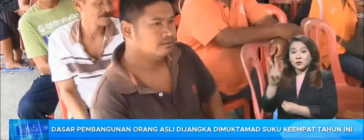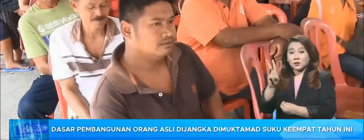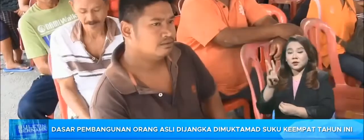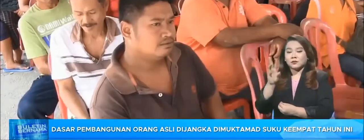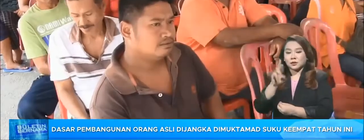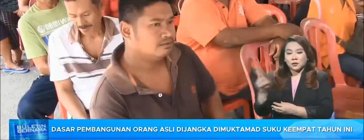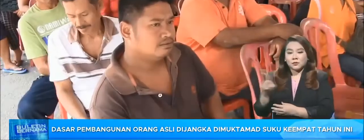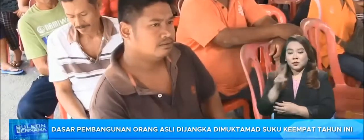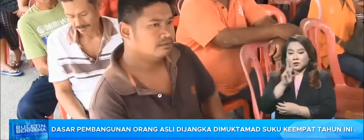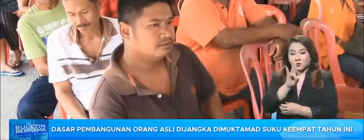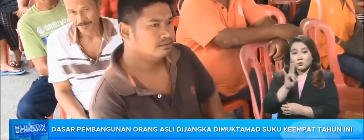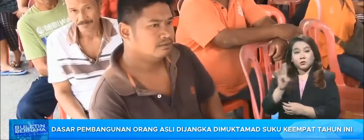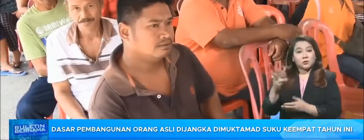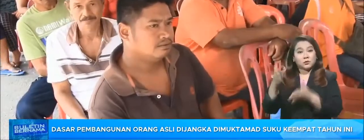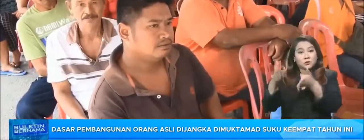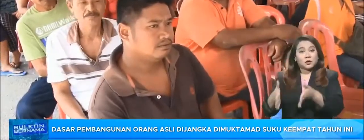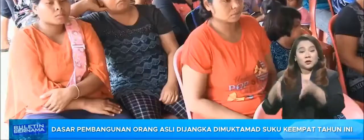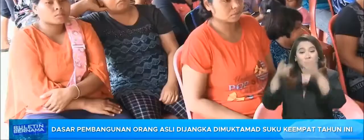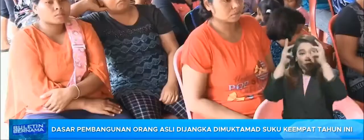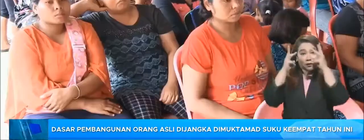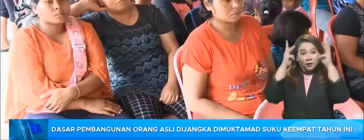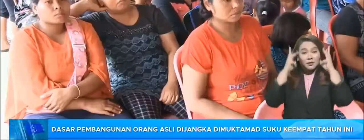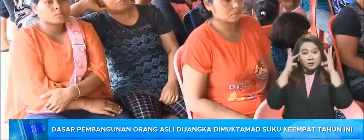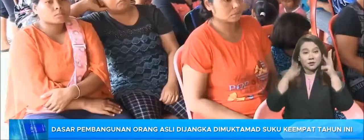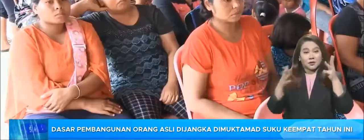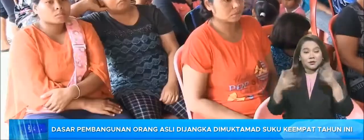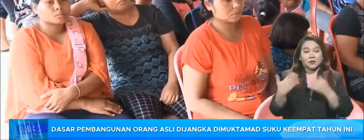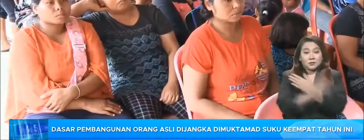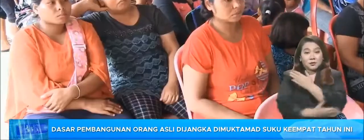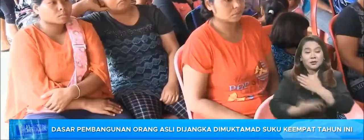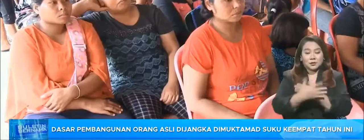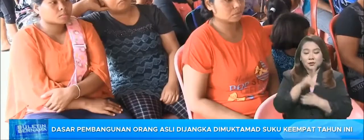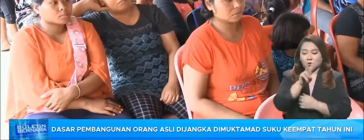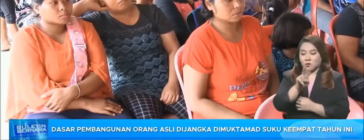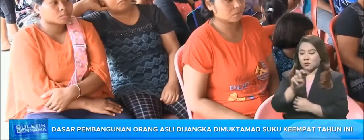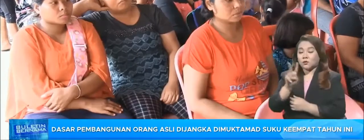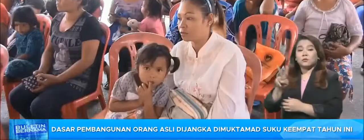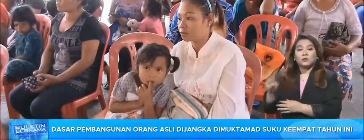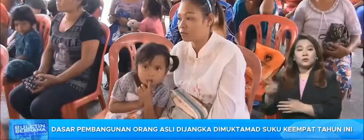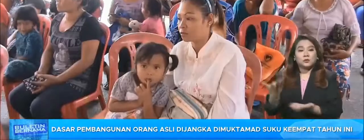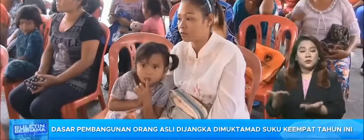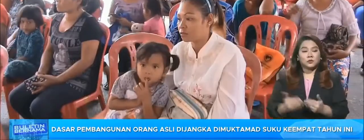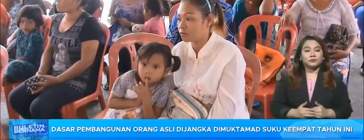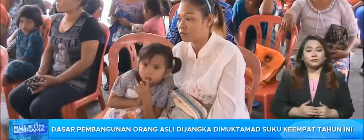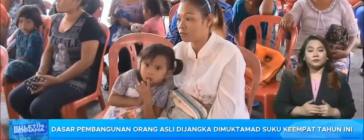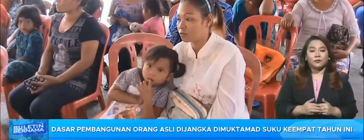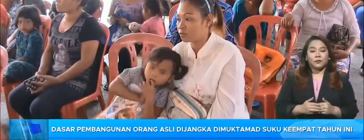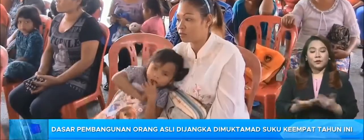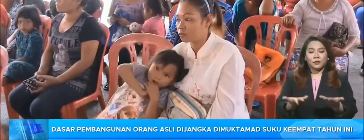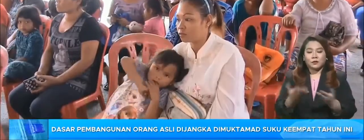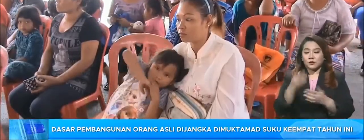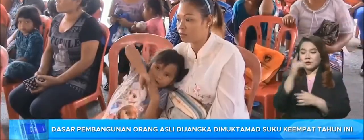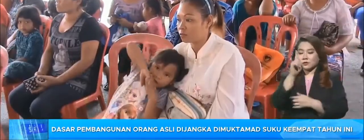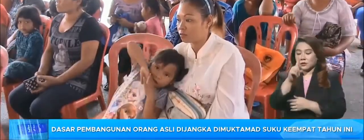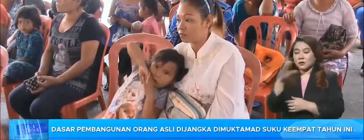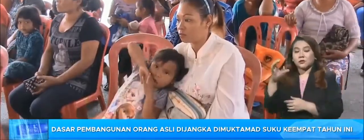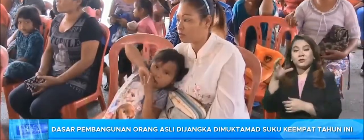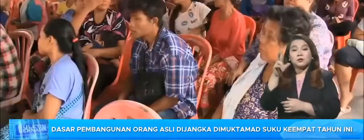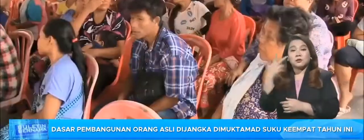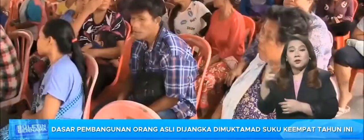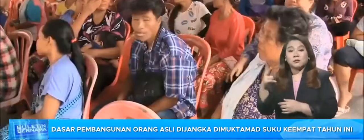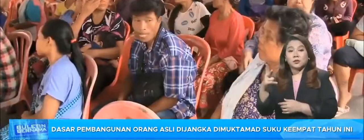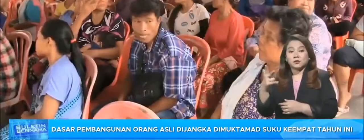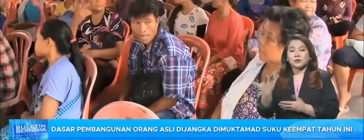6777 orang asli di Semenanjung Malaysia Selain itu pada 2022 peruntukan tobago dan 113 perpuluhan